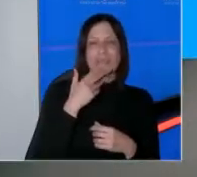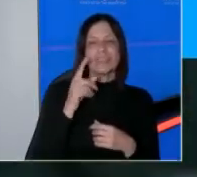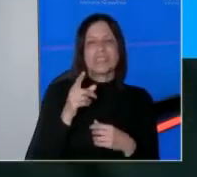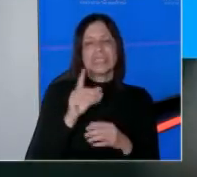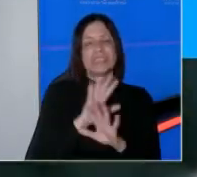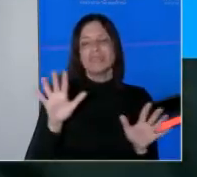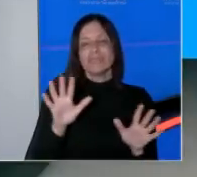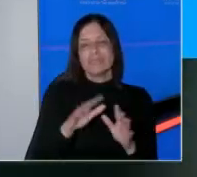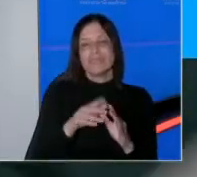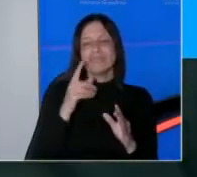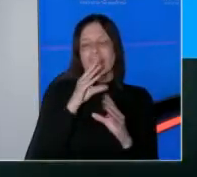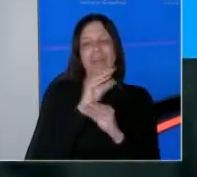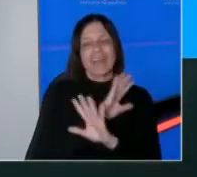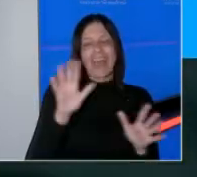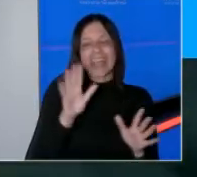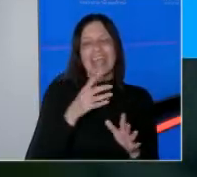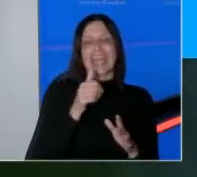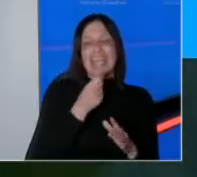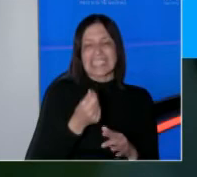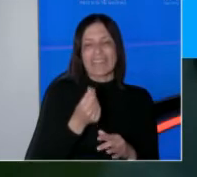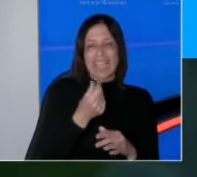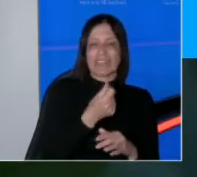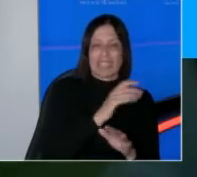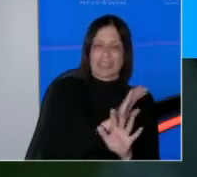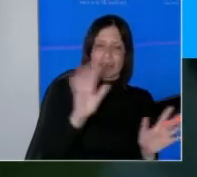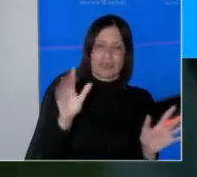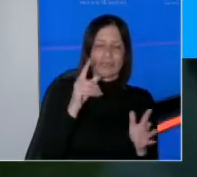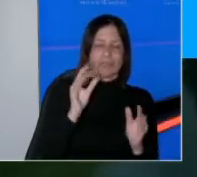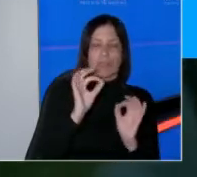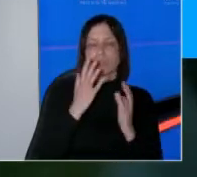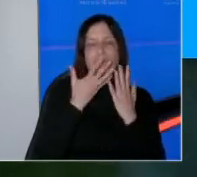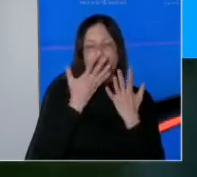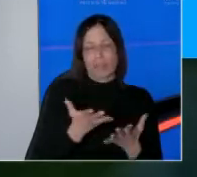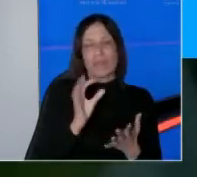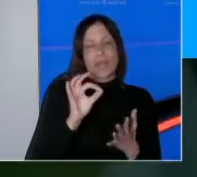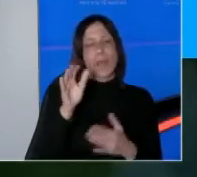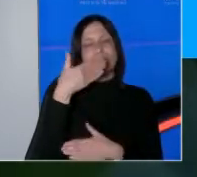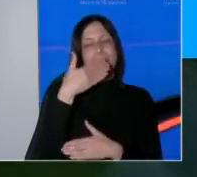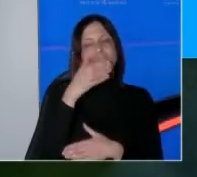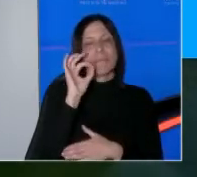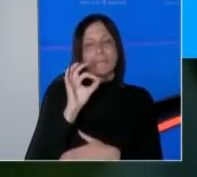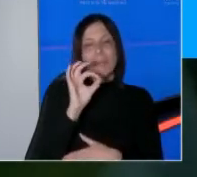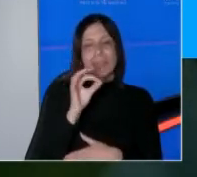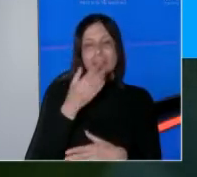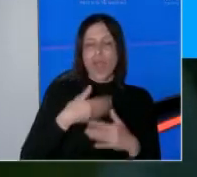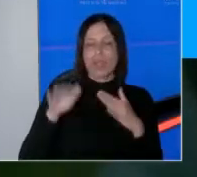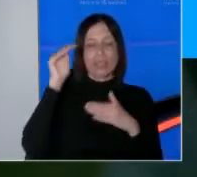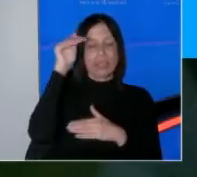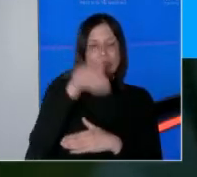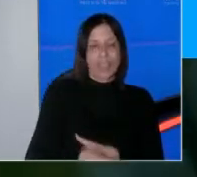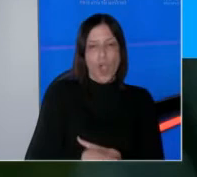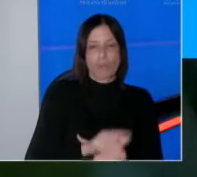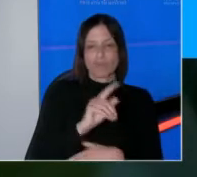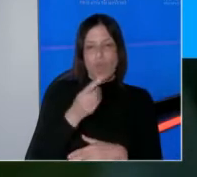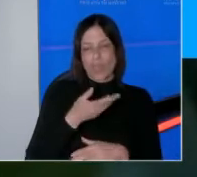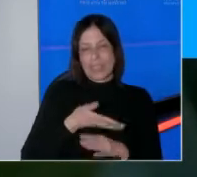מדובר על ירוקים. כסף, כסף, כסף ועוד כסף. גועל נפש, והמדינה הולכת באמת, באמת, באמת, לתאום שלא דרך ניצא